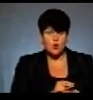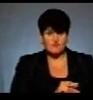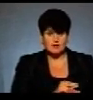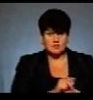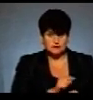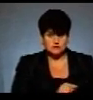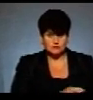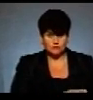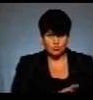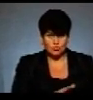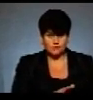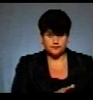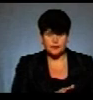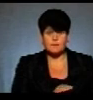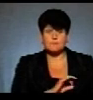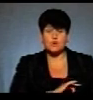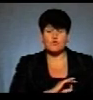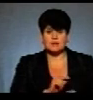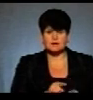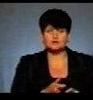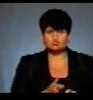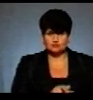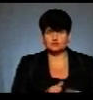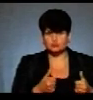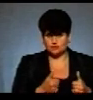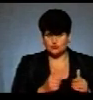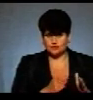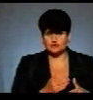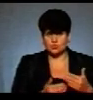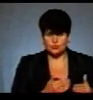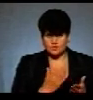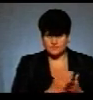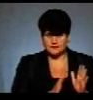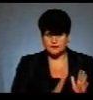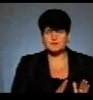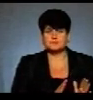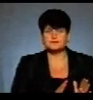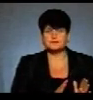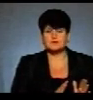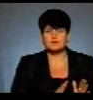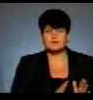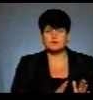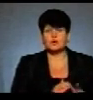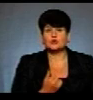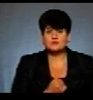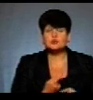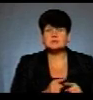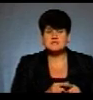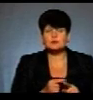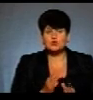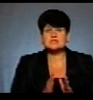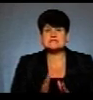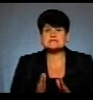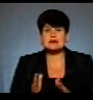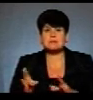повну міру, хоча в профілактиці зараз теж дуже хороші кроки йдуть, основне, щоб це було послідовно,